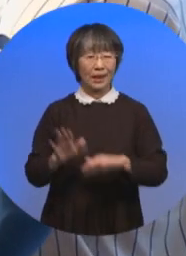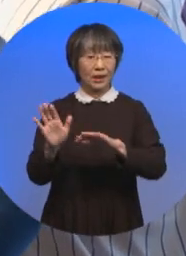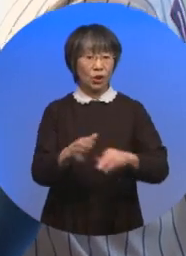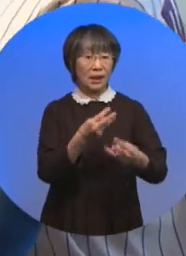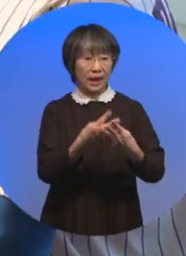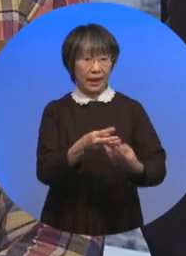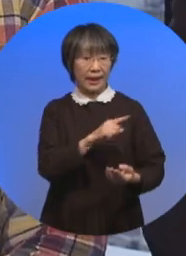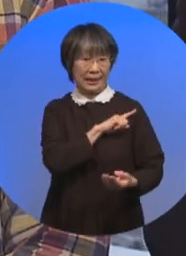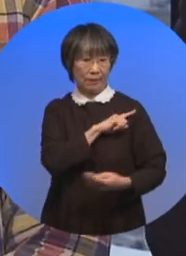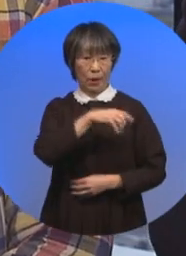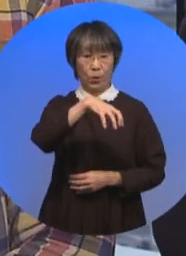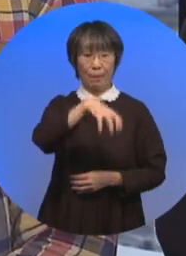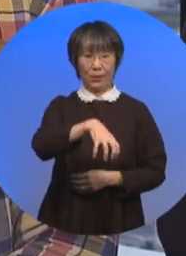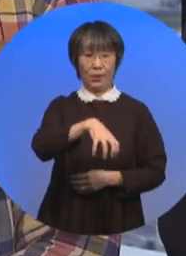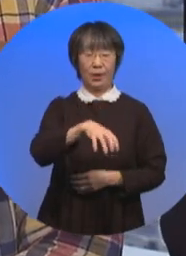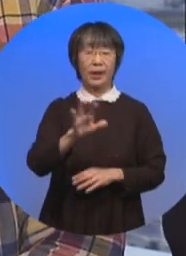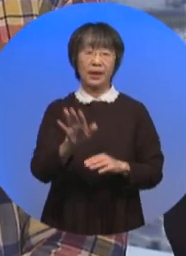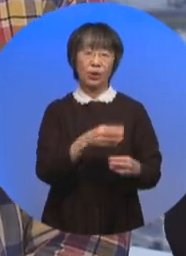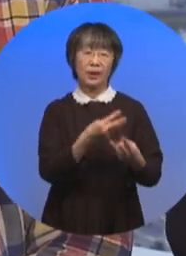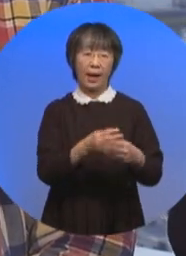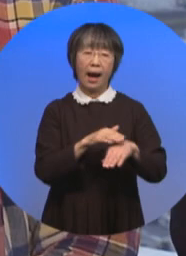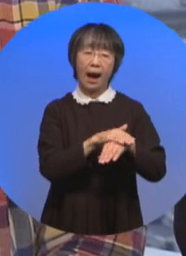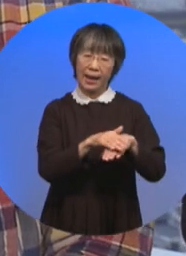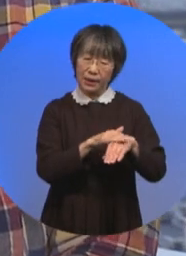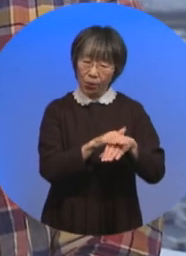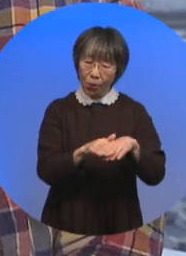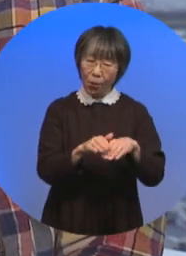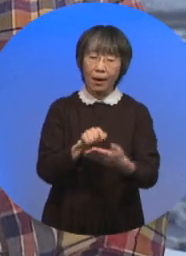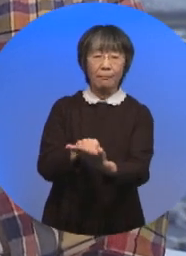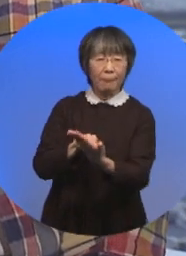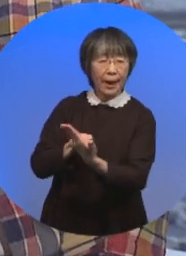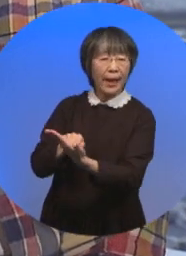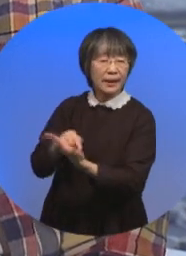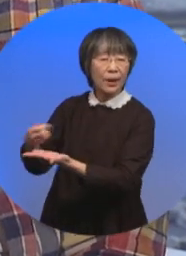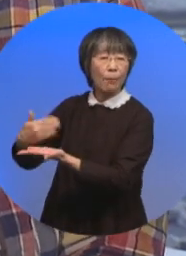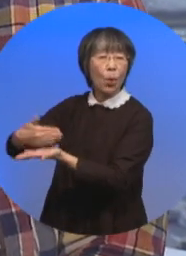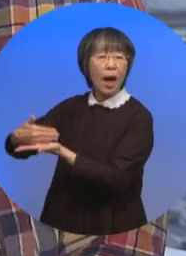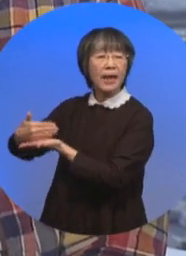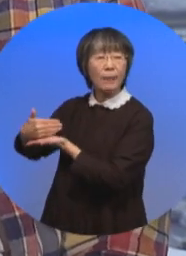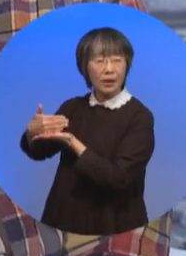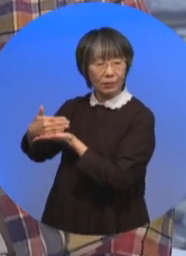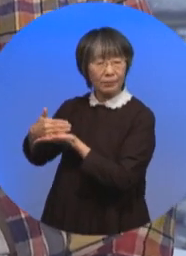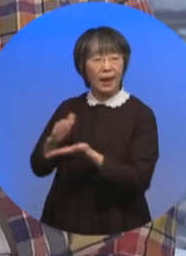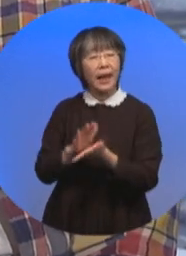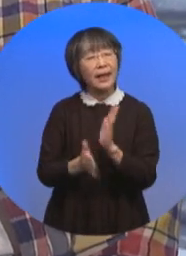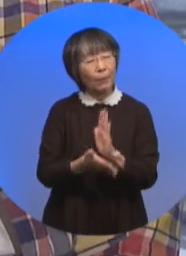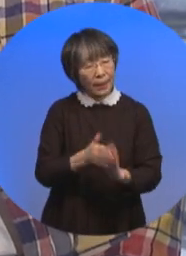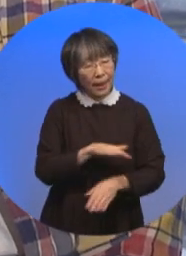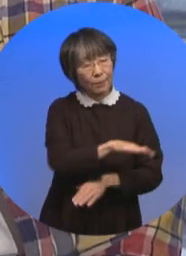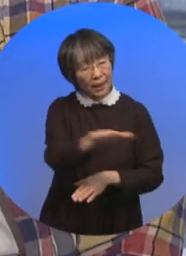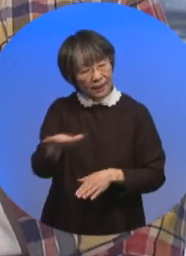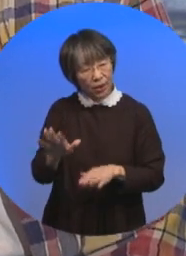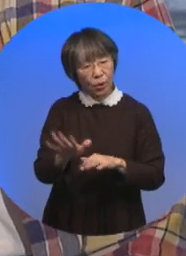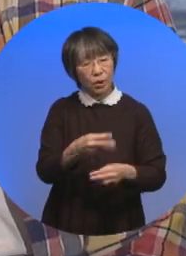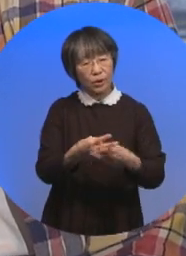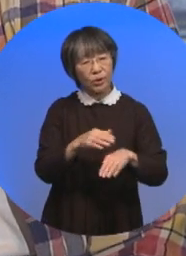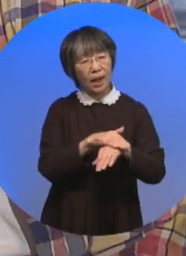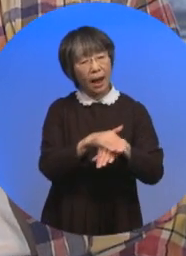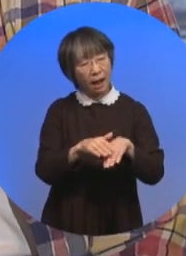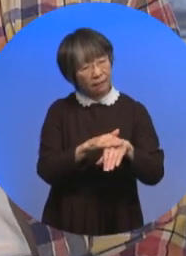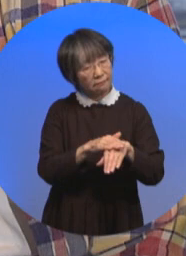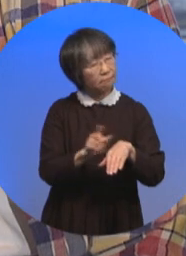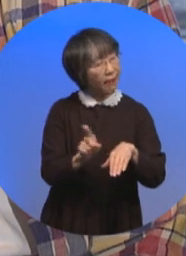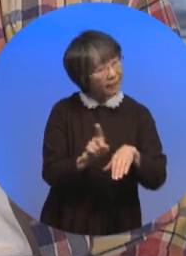一番の場所でね、吹田愛を歌っていただくということなんですが、すごい、まあ、改めて皆さんの吹田愛どれだけあるのかお聞きし